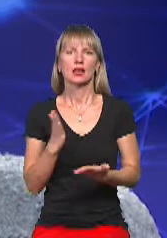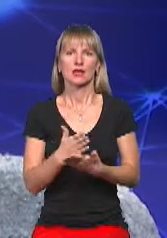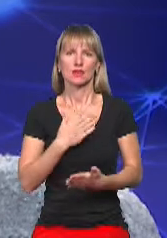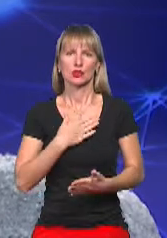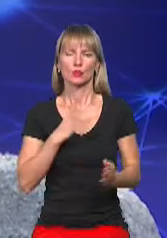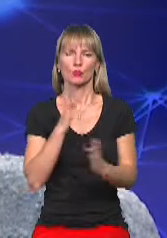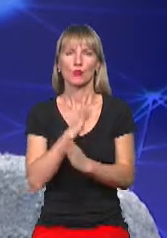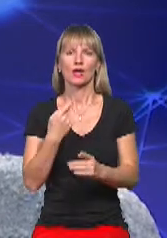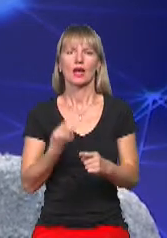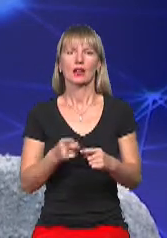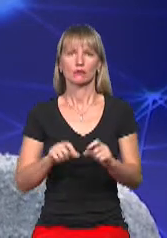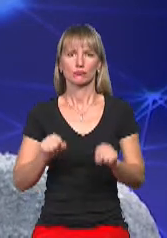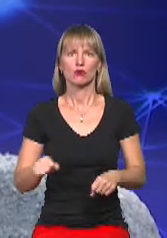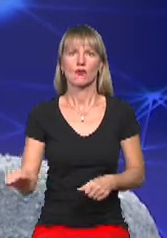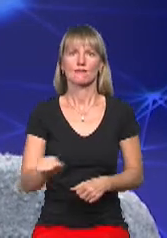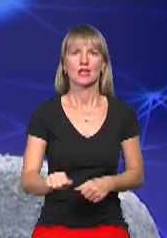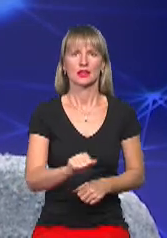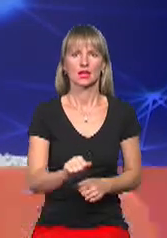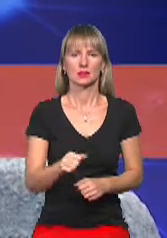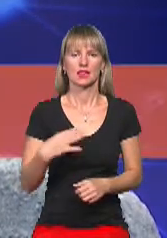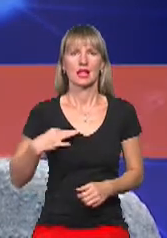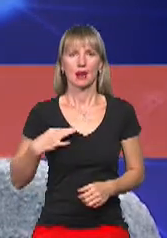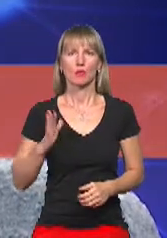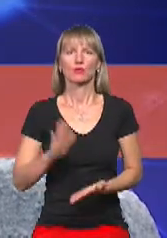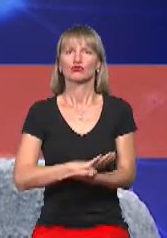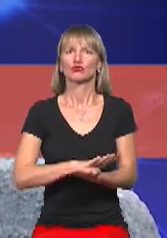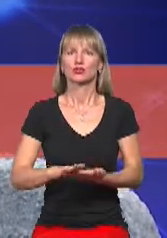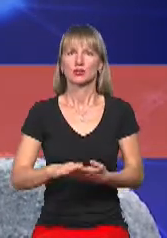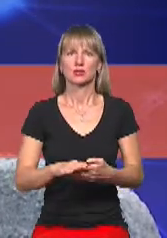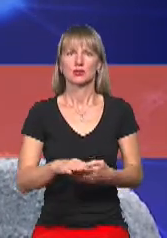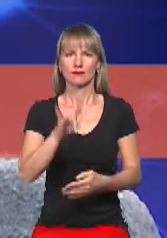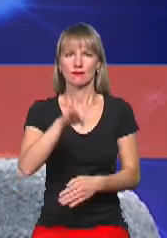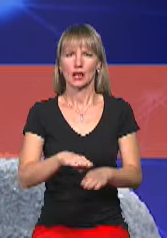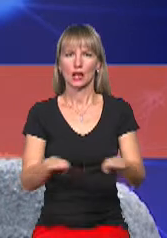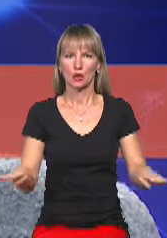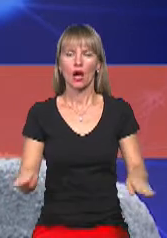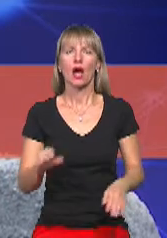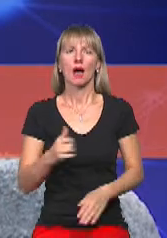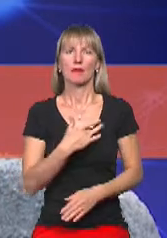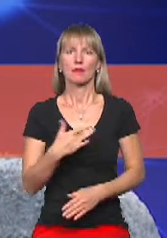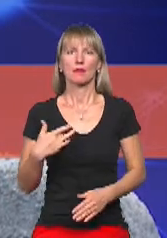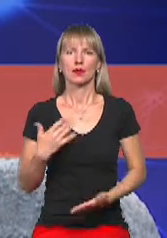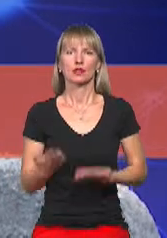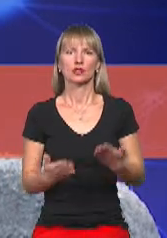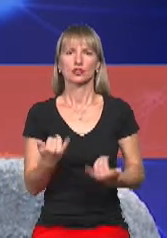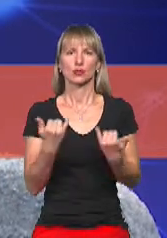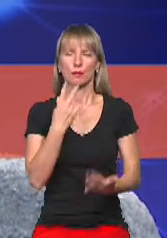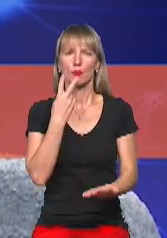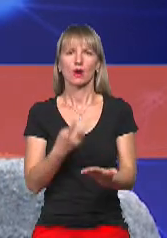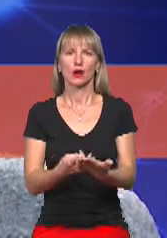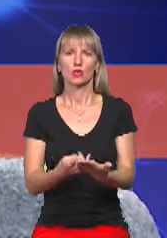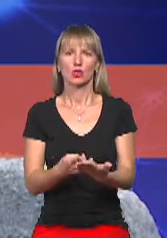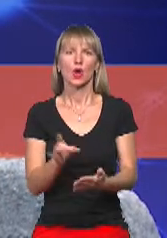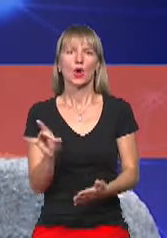що то ми можемо витерти ганчіркою, і в нас буде чисте підвіконня. А от пил, якщо ви зараз покажете